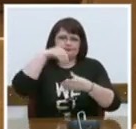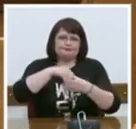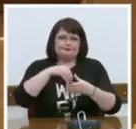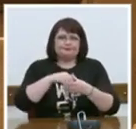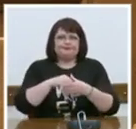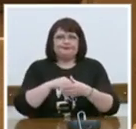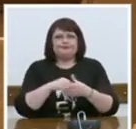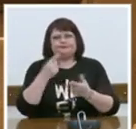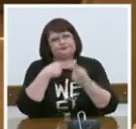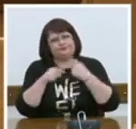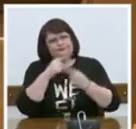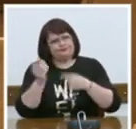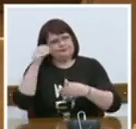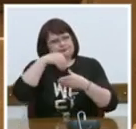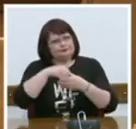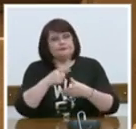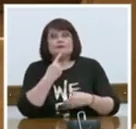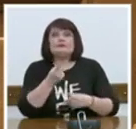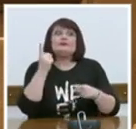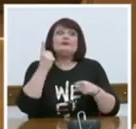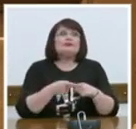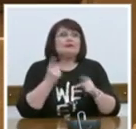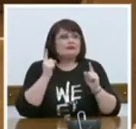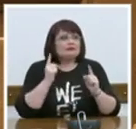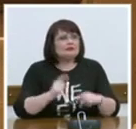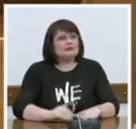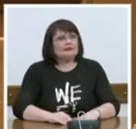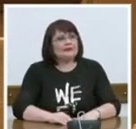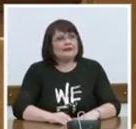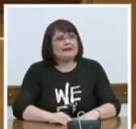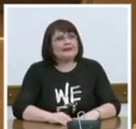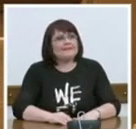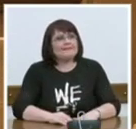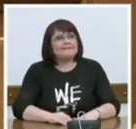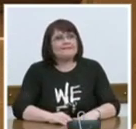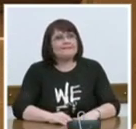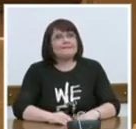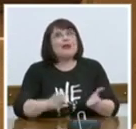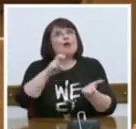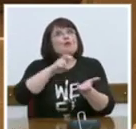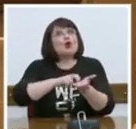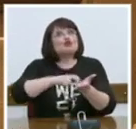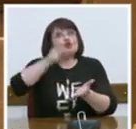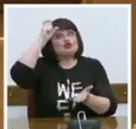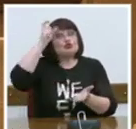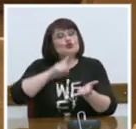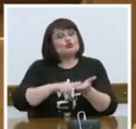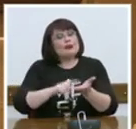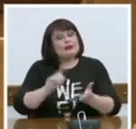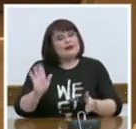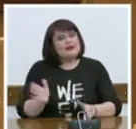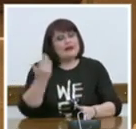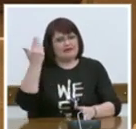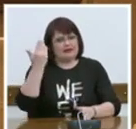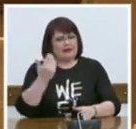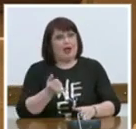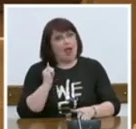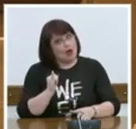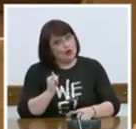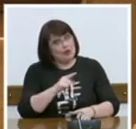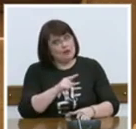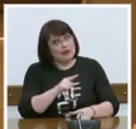κομμάτων. Να σας το πούμε απλά, ακόμη να απελάσετε τον πρόξενο. Σε ένα άλλο θέμα, οι δεσμοί